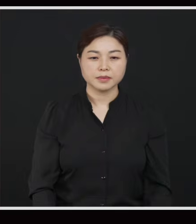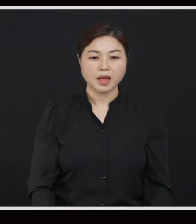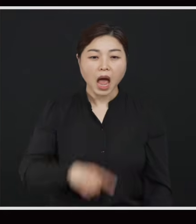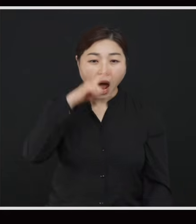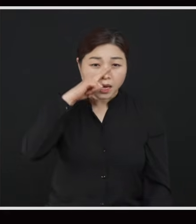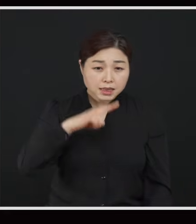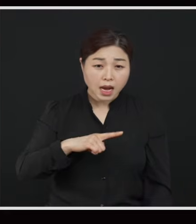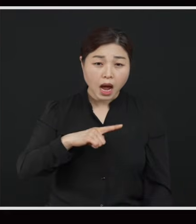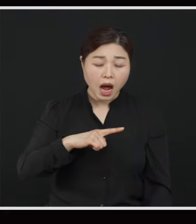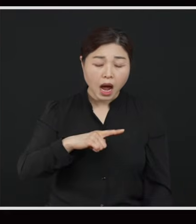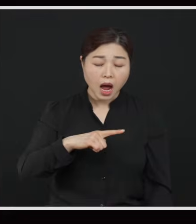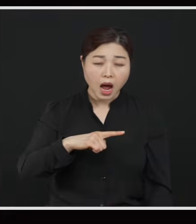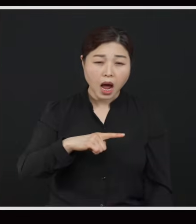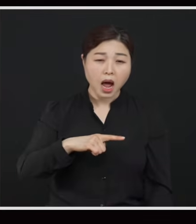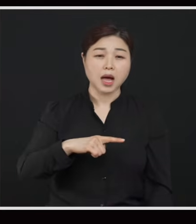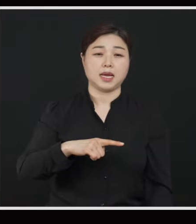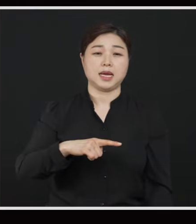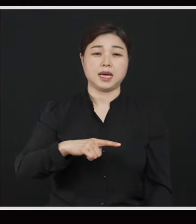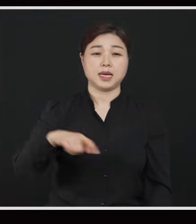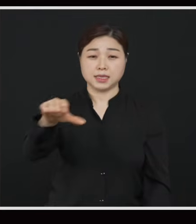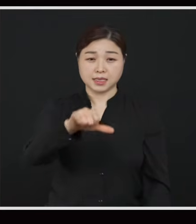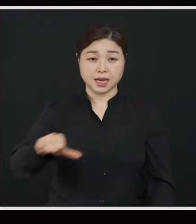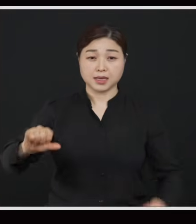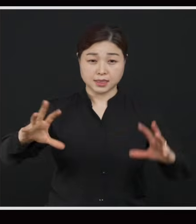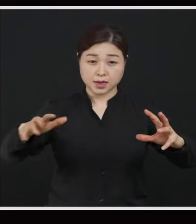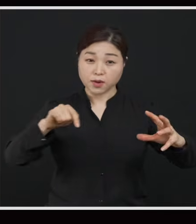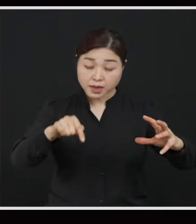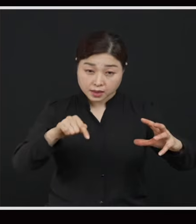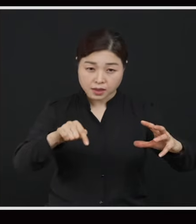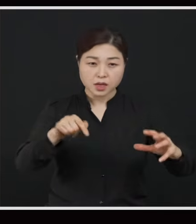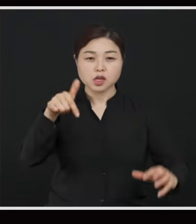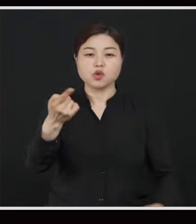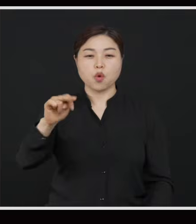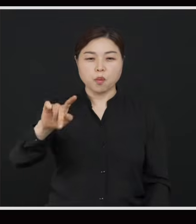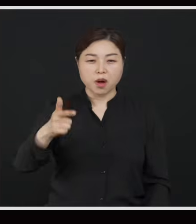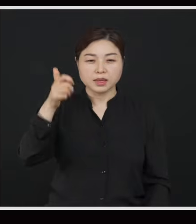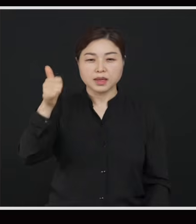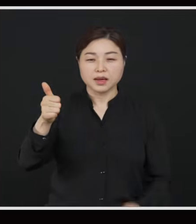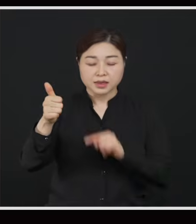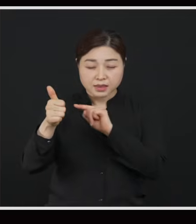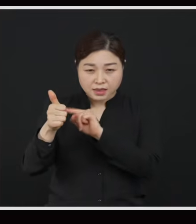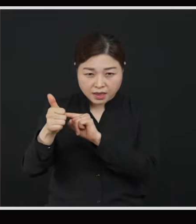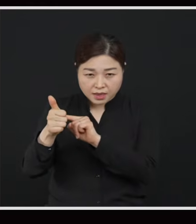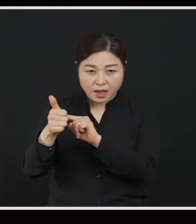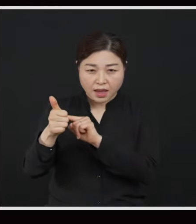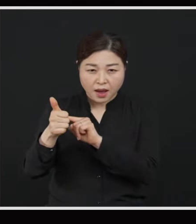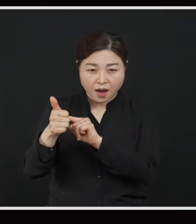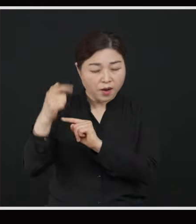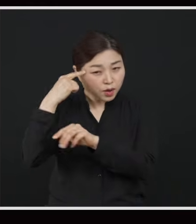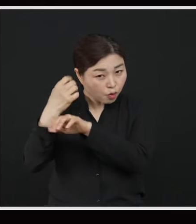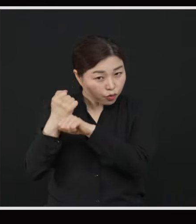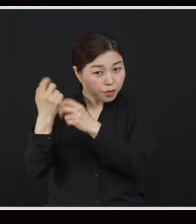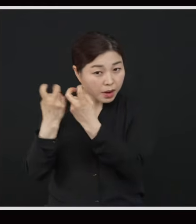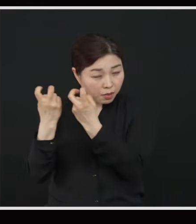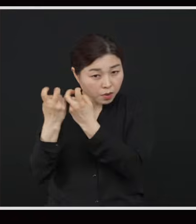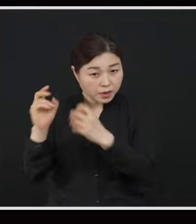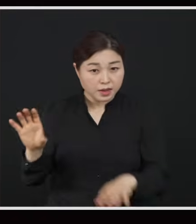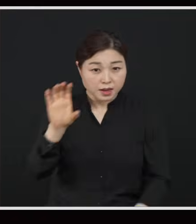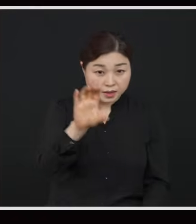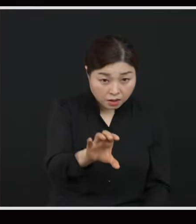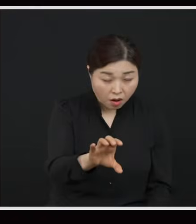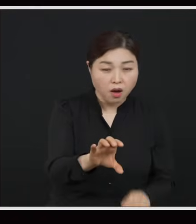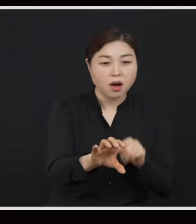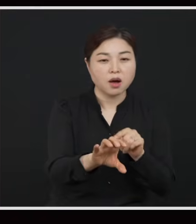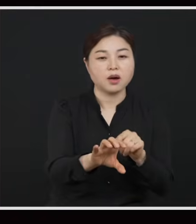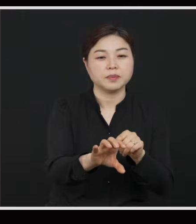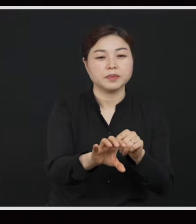아시아, 동양은 어떤가? 그래서 이 노먼 볼럭의 방법을 차용해가지고 또